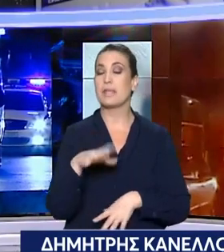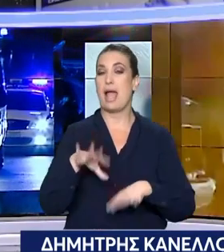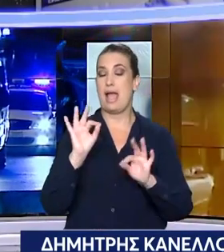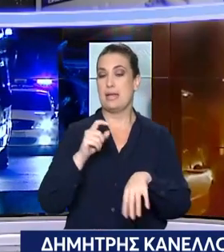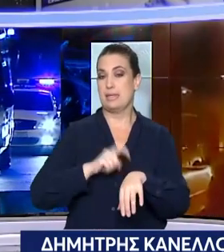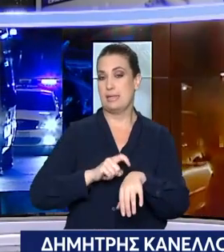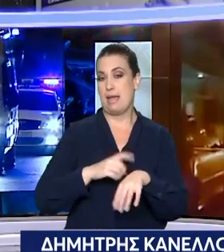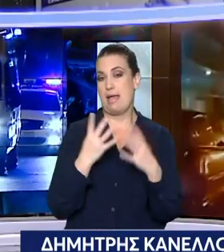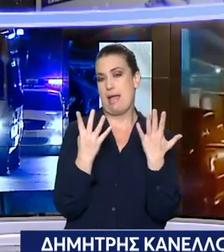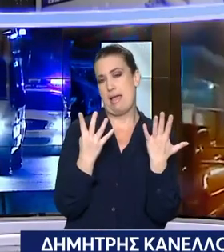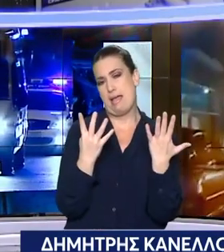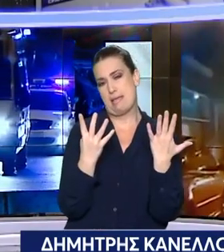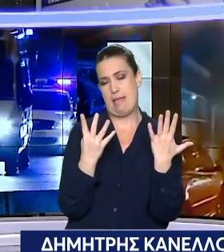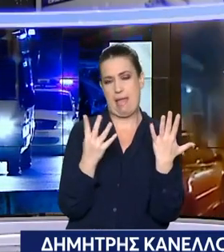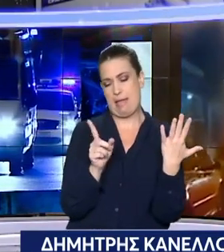του αγώνα, ναι.